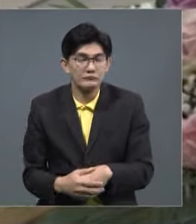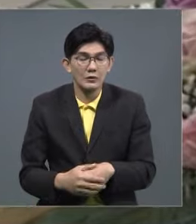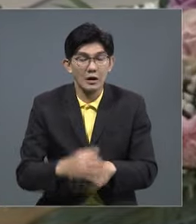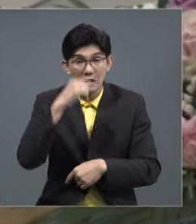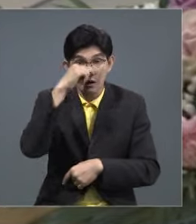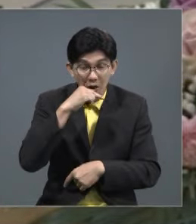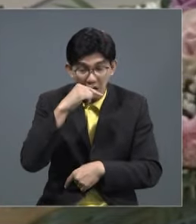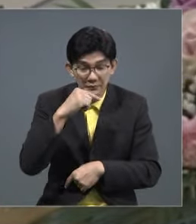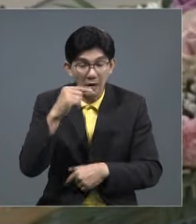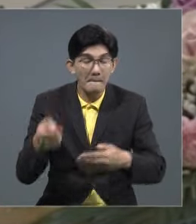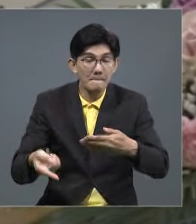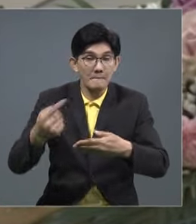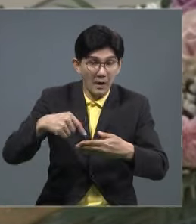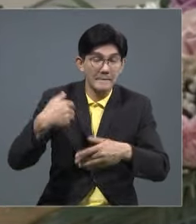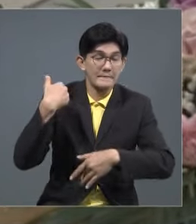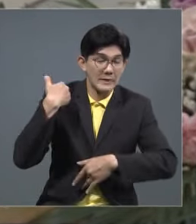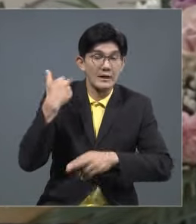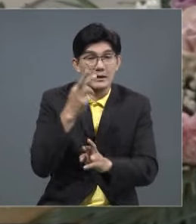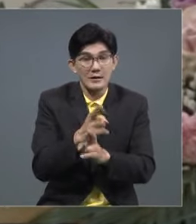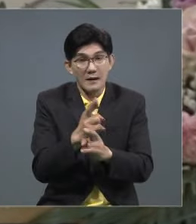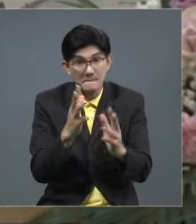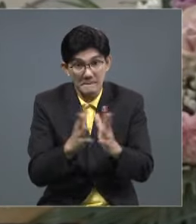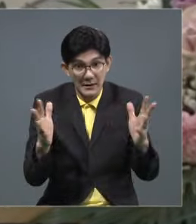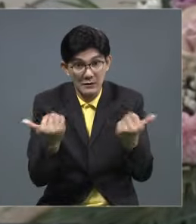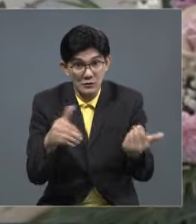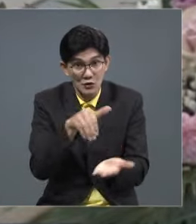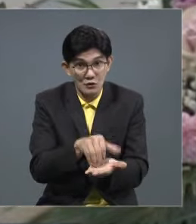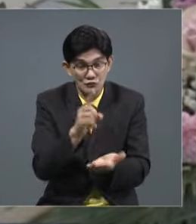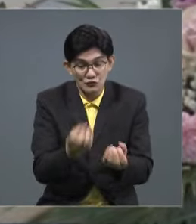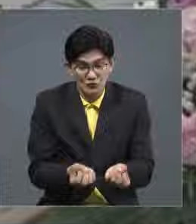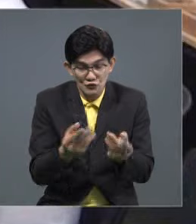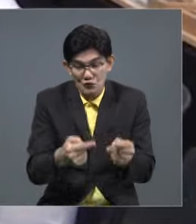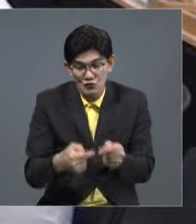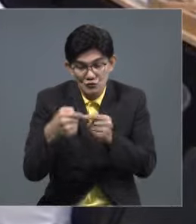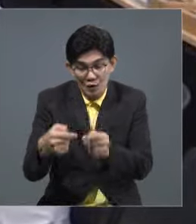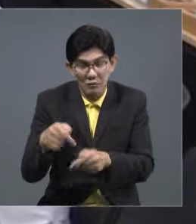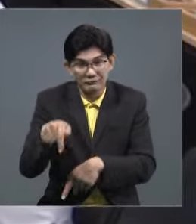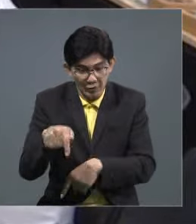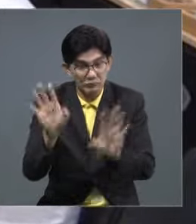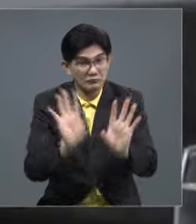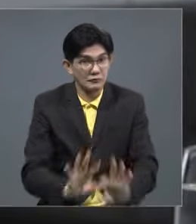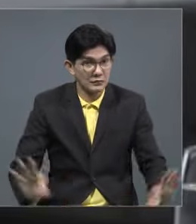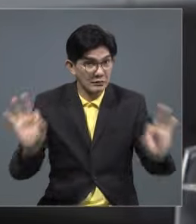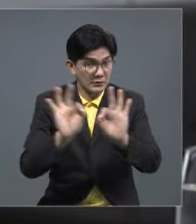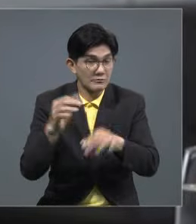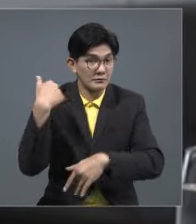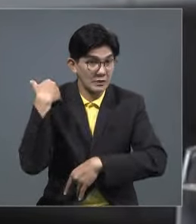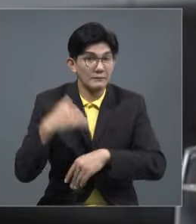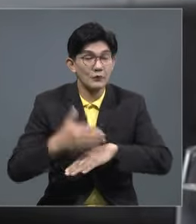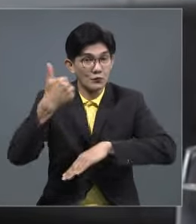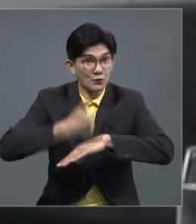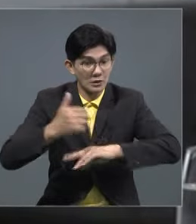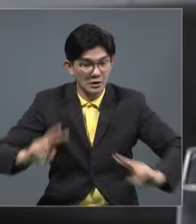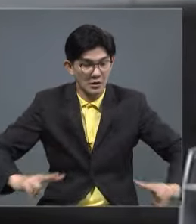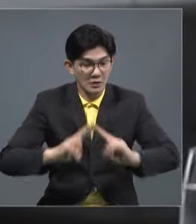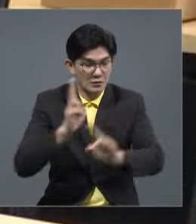ทยข้ามกลับมารักษาเป็นจำนวนมากแล้วที่นี่ยังเป็นศูนย์ส่งต่อสาธารณสุขชายแดนที่มีความสำคัญท่านรัฐมนตรีว่าการกระทรวงส